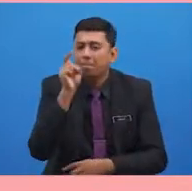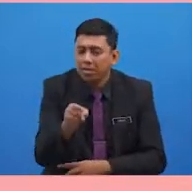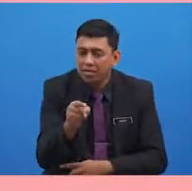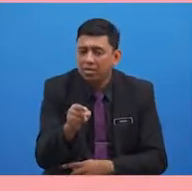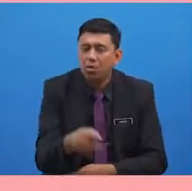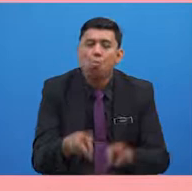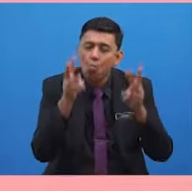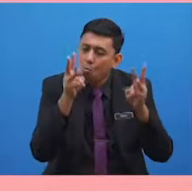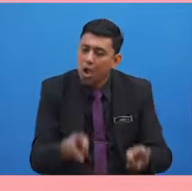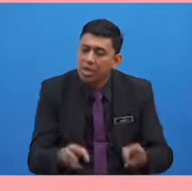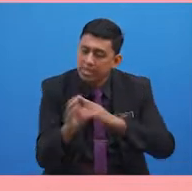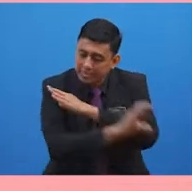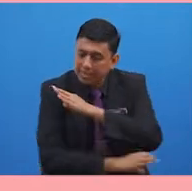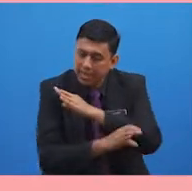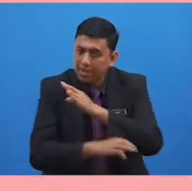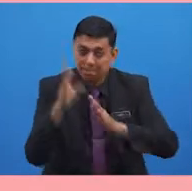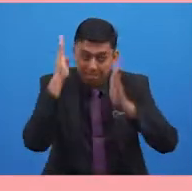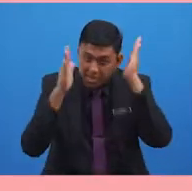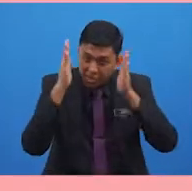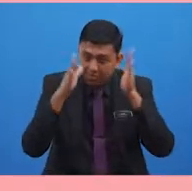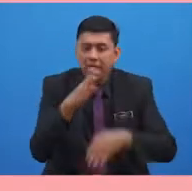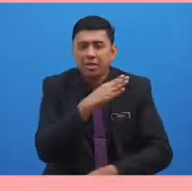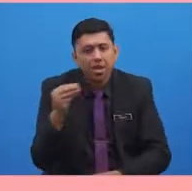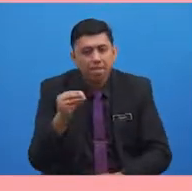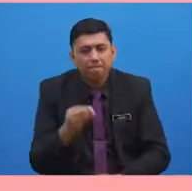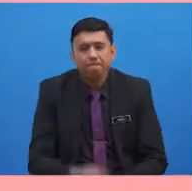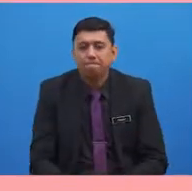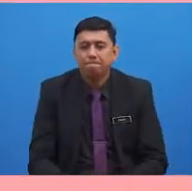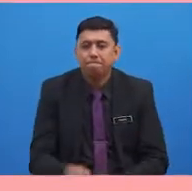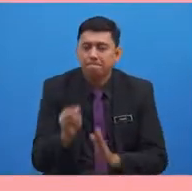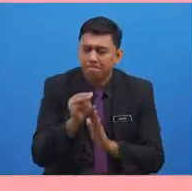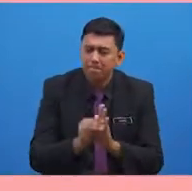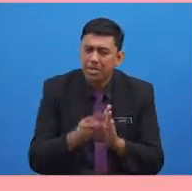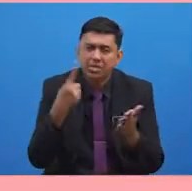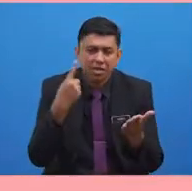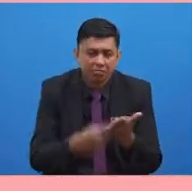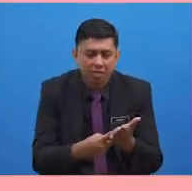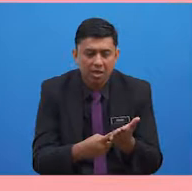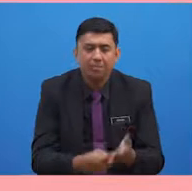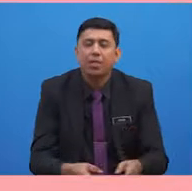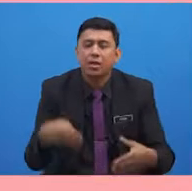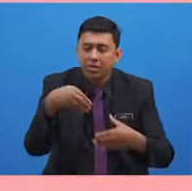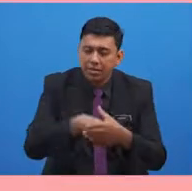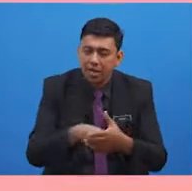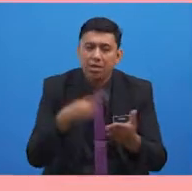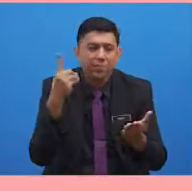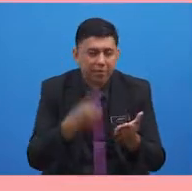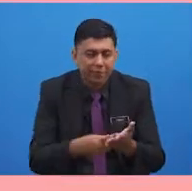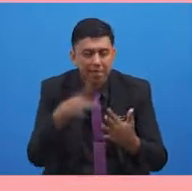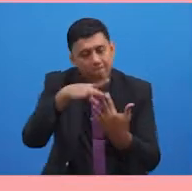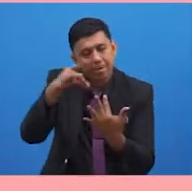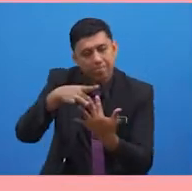mestilah warga negara Malaysia dan mendaftarkan namanya dalam daftar